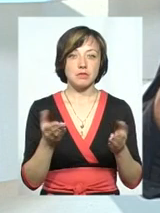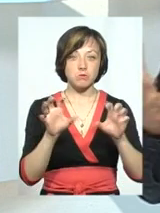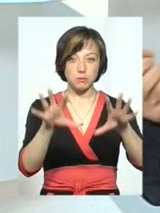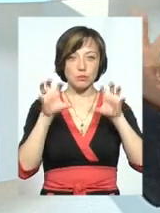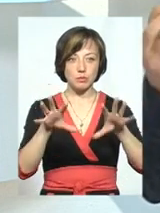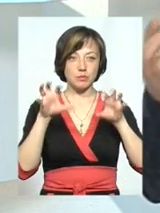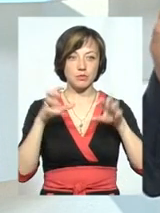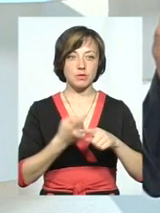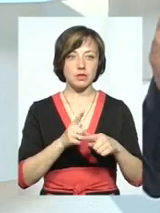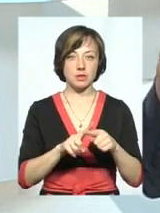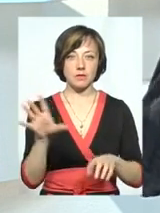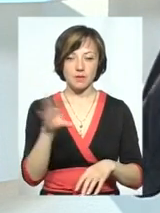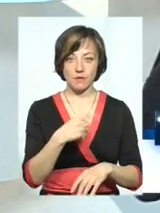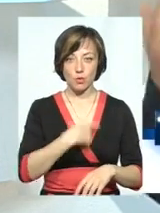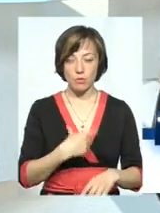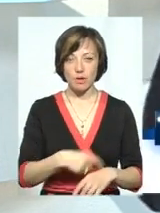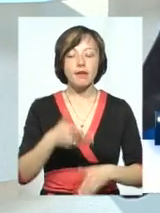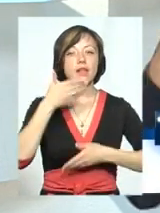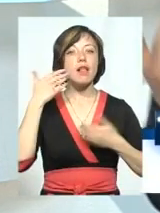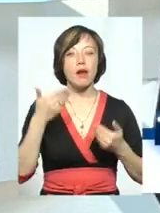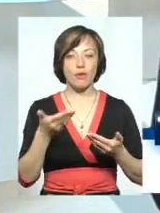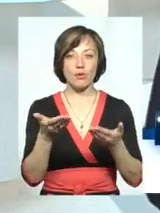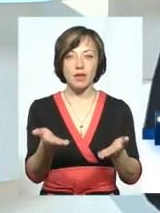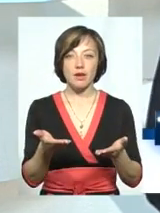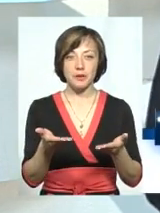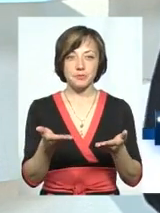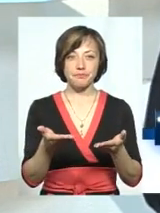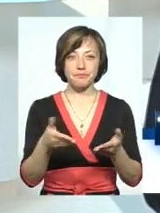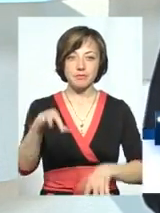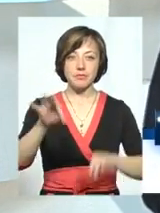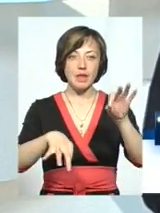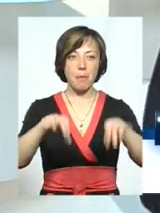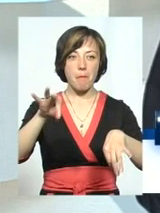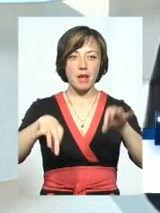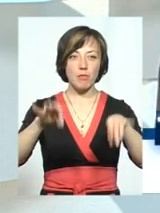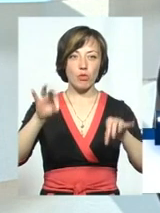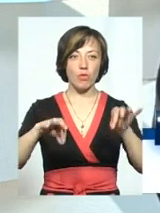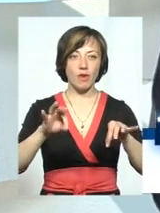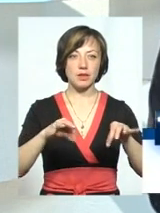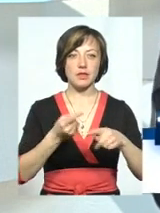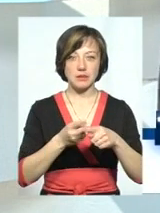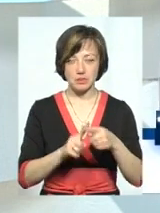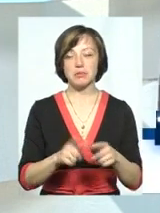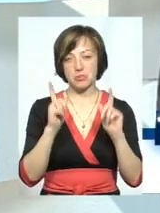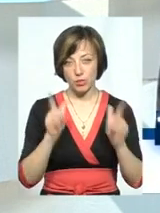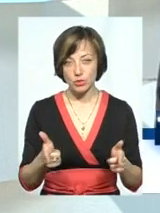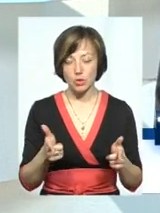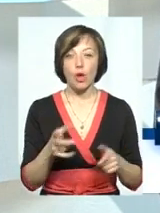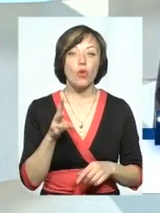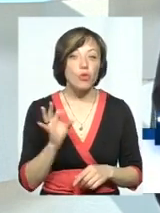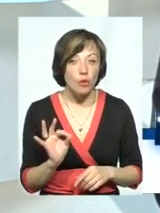кажуть, це саме впитує все в собі, і там дуже легко їх ними маніпулювати. Да? З цим погоджуюсь. Але з те,